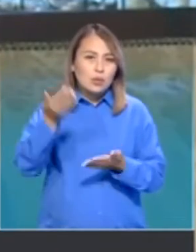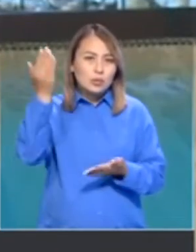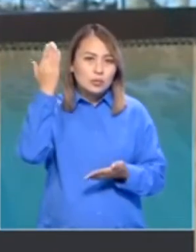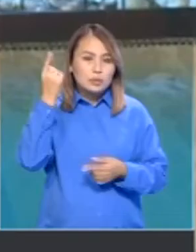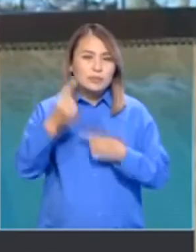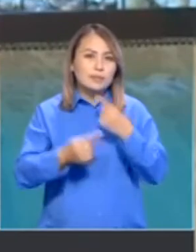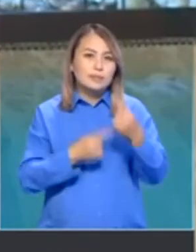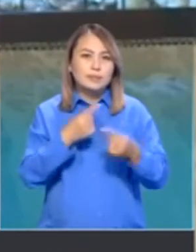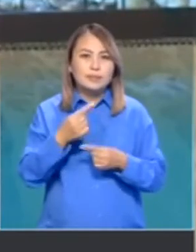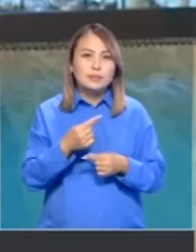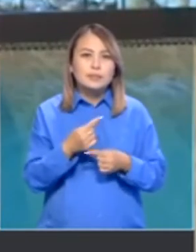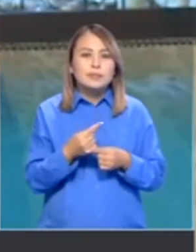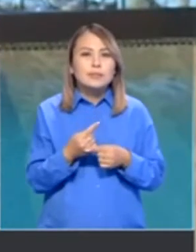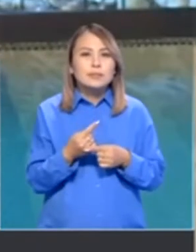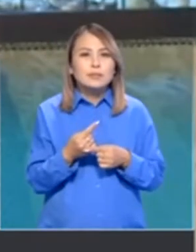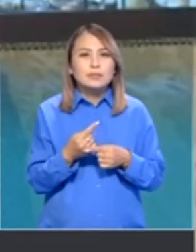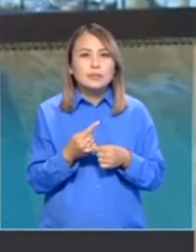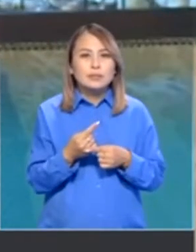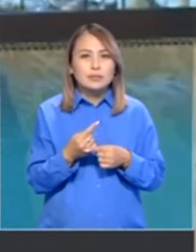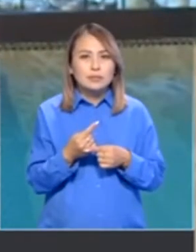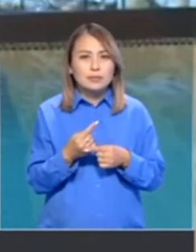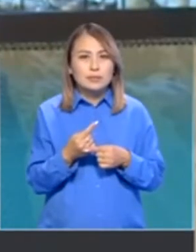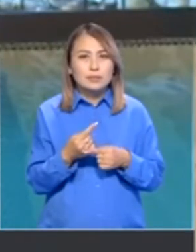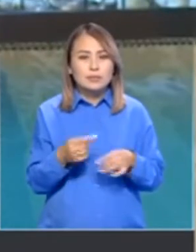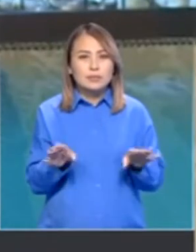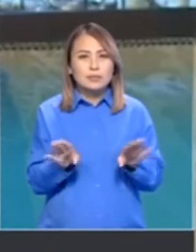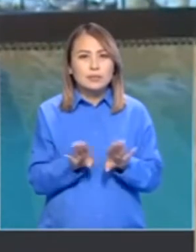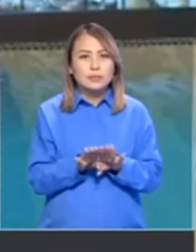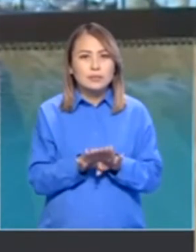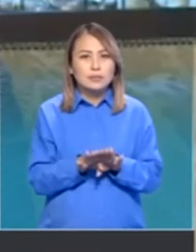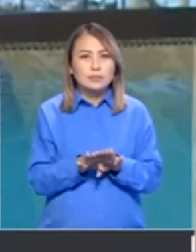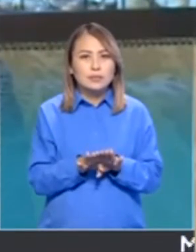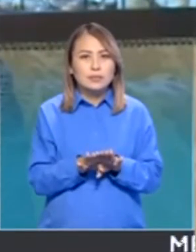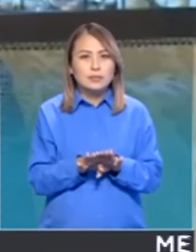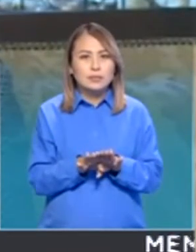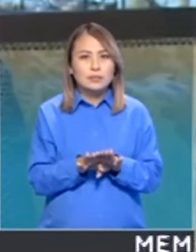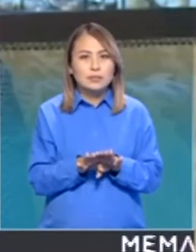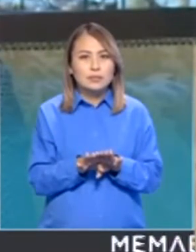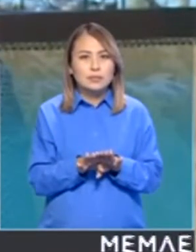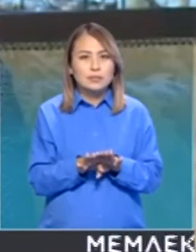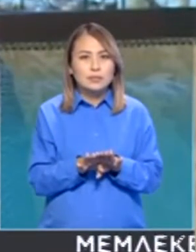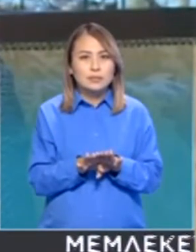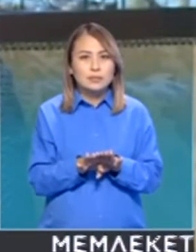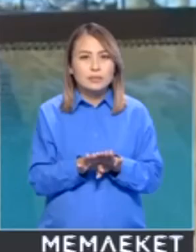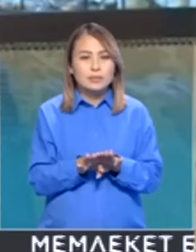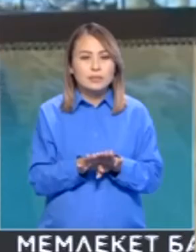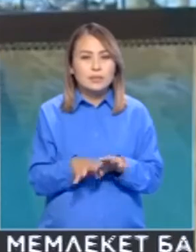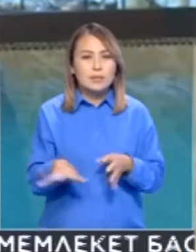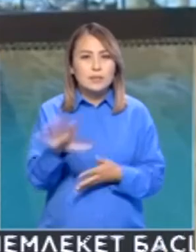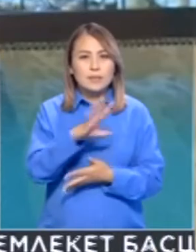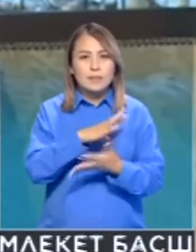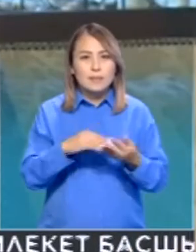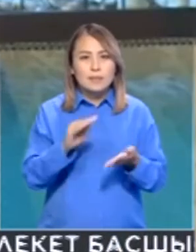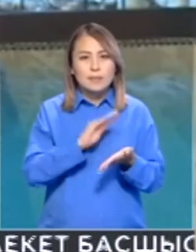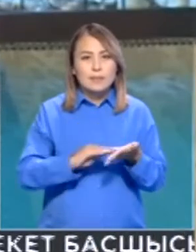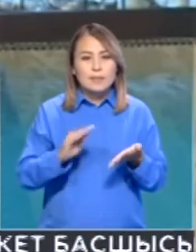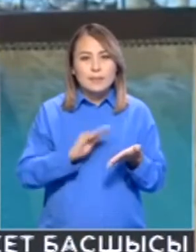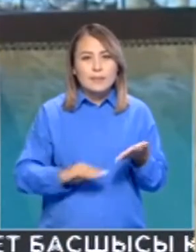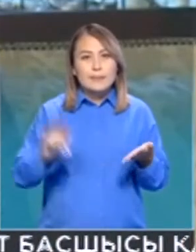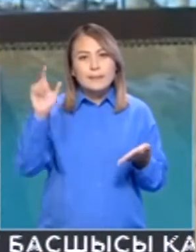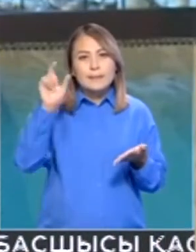Тұманбайлардан, қадырлардан бастап осы Ленин шастың мектебінен өтті бәрі де. Барлық біздің ақындарымыздың